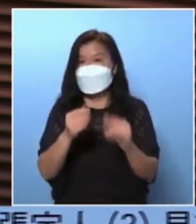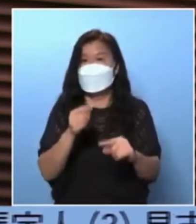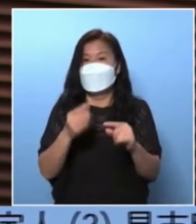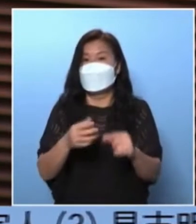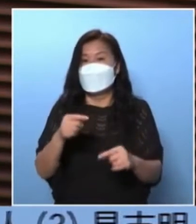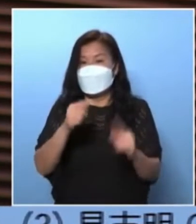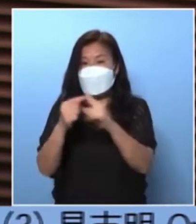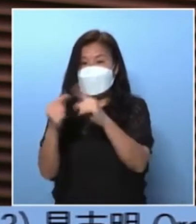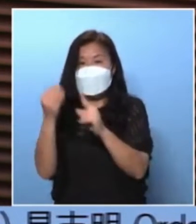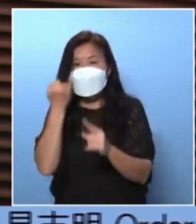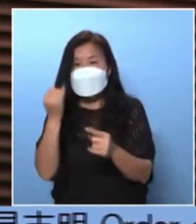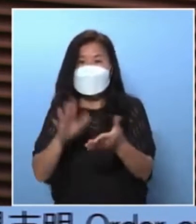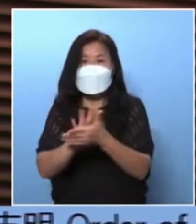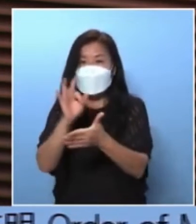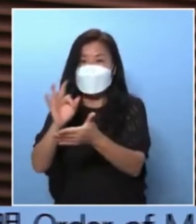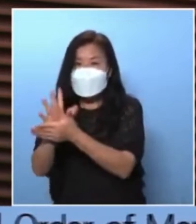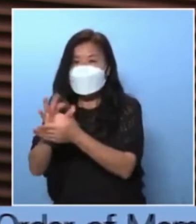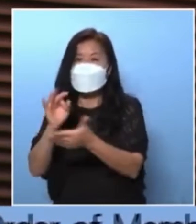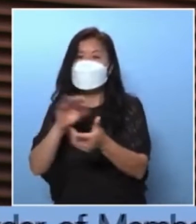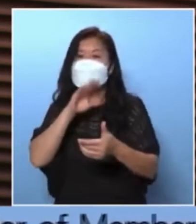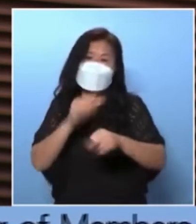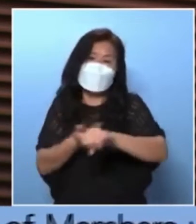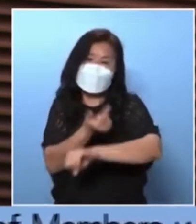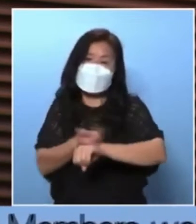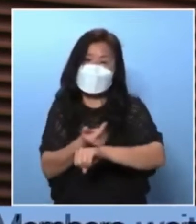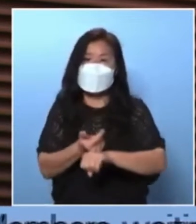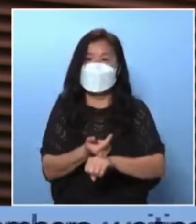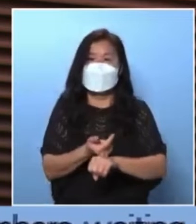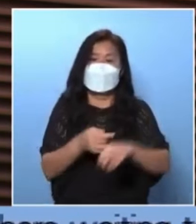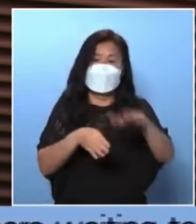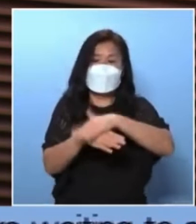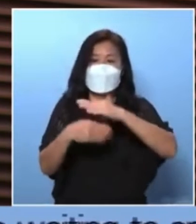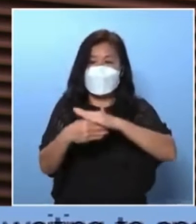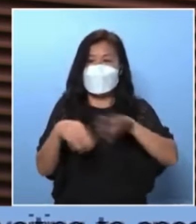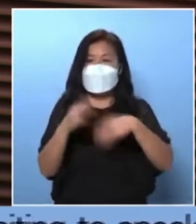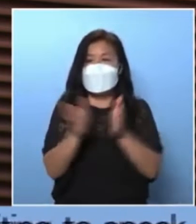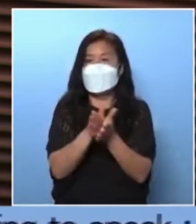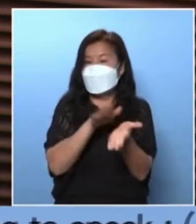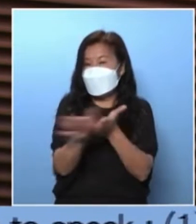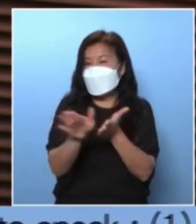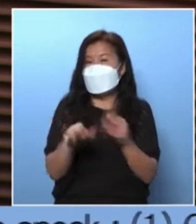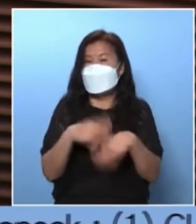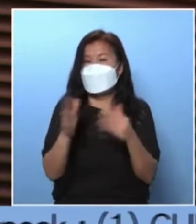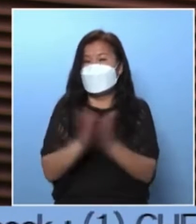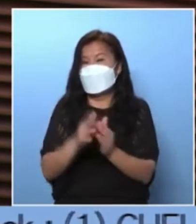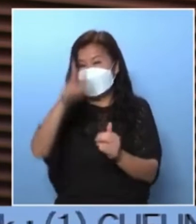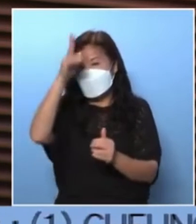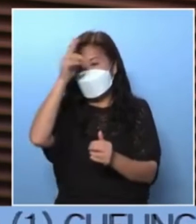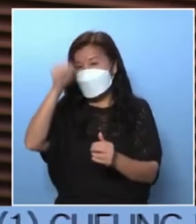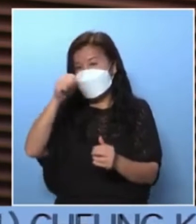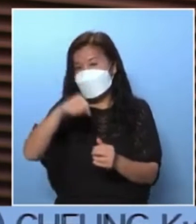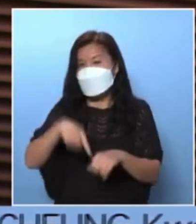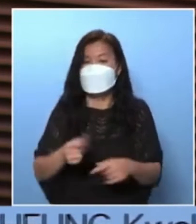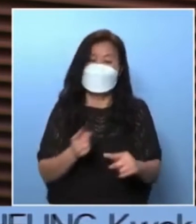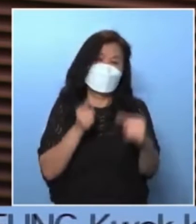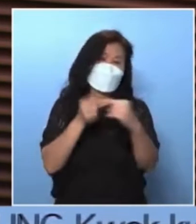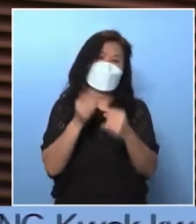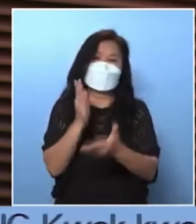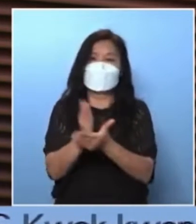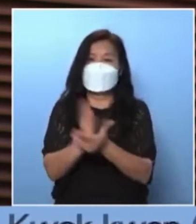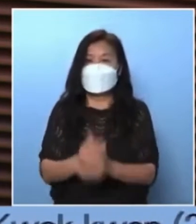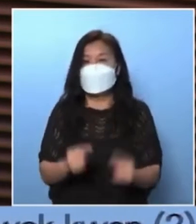到三年上樓是遙遙無期，告別劏房更加是不是被當局承認的政策目標，